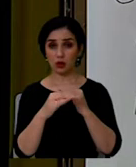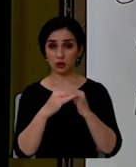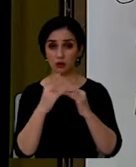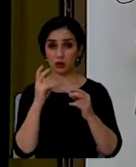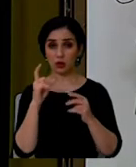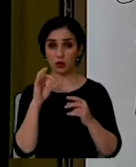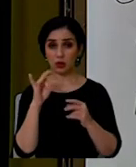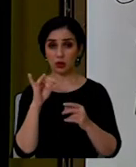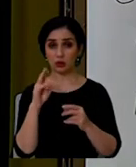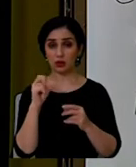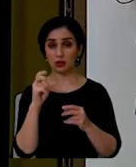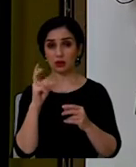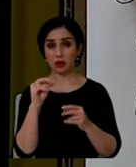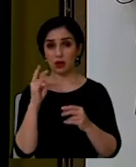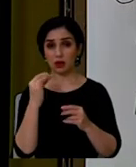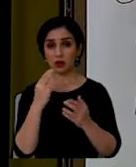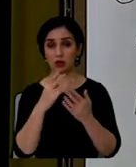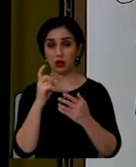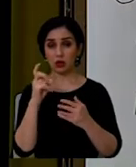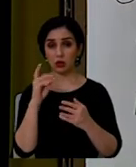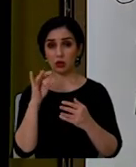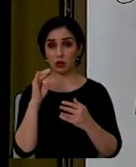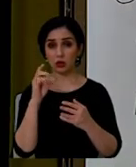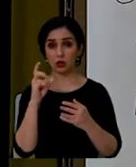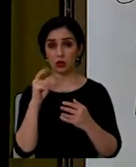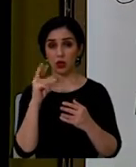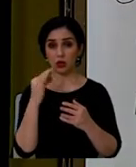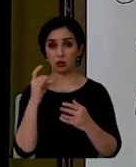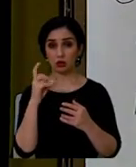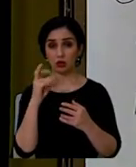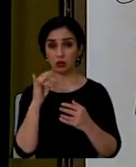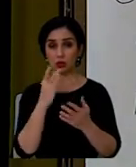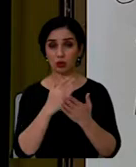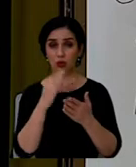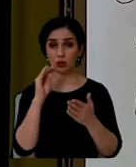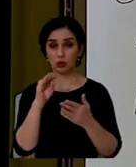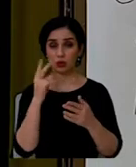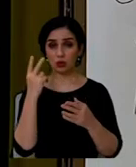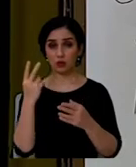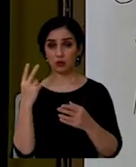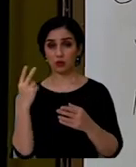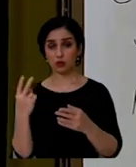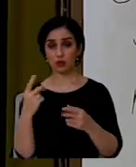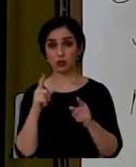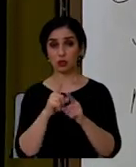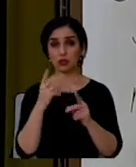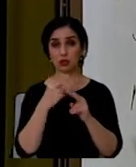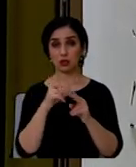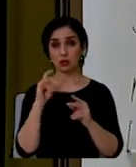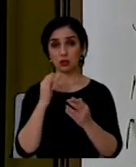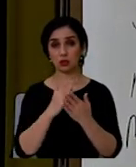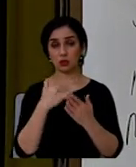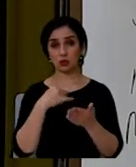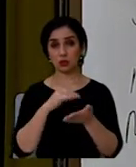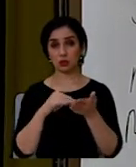количество хлорида калия. Перед калий-хлор стоит двоечка, и перед калий-OH стоит двоечка. Значит, я могу